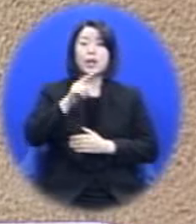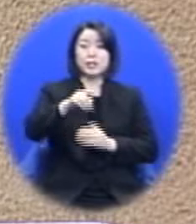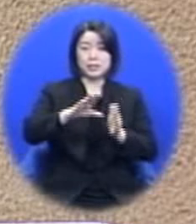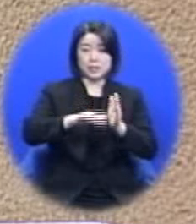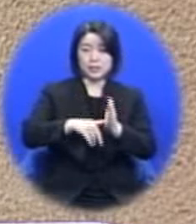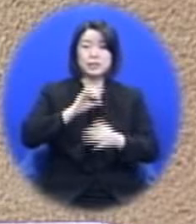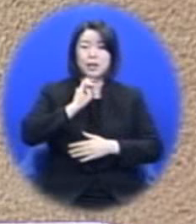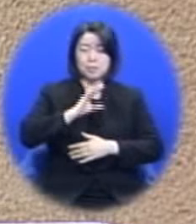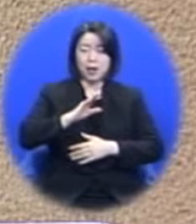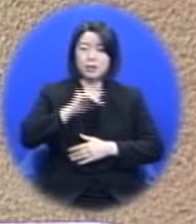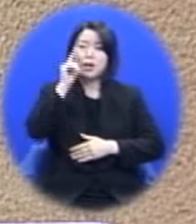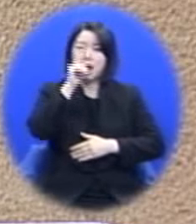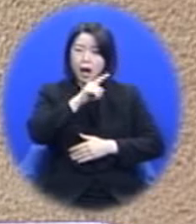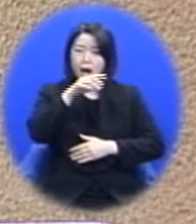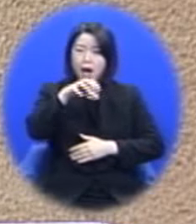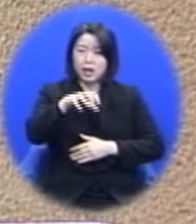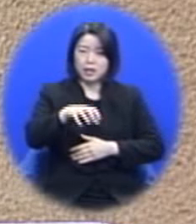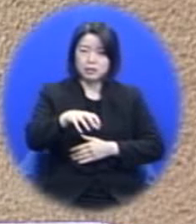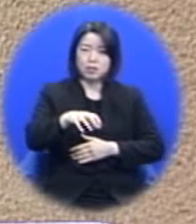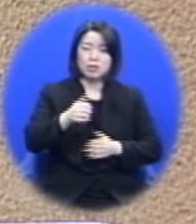그때만 우리는 악에서 이길 수 있어요.